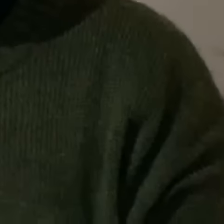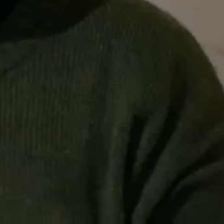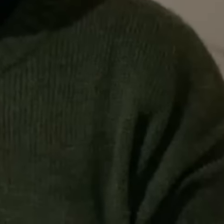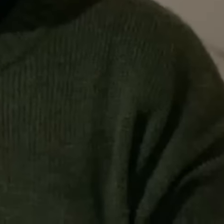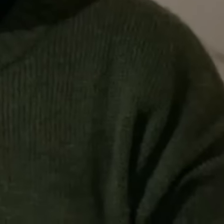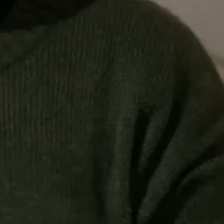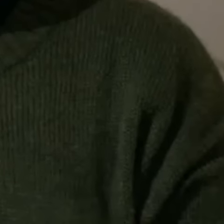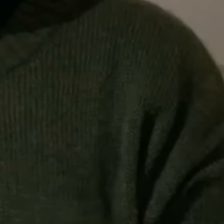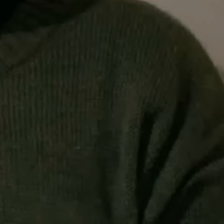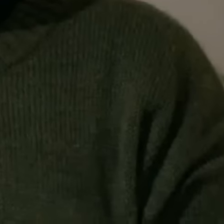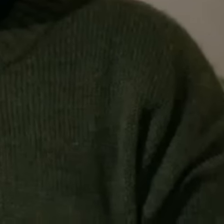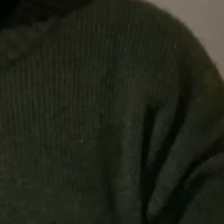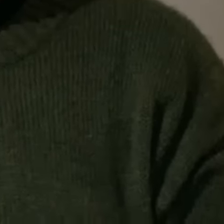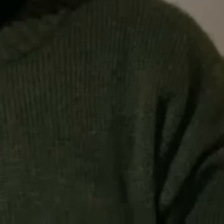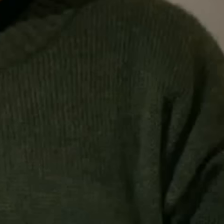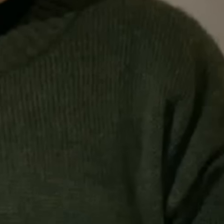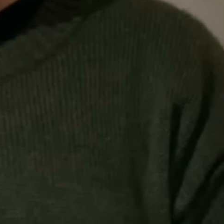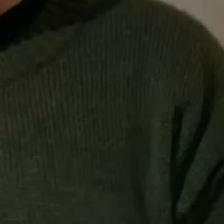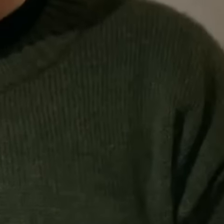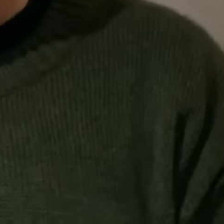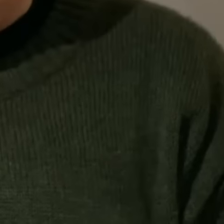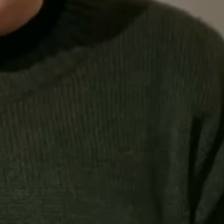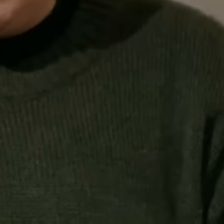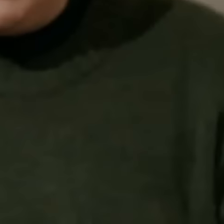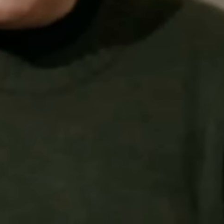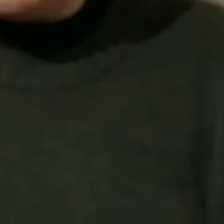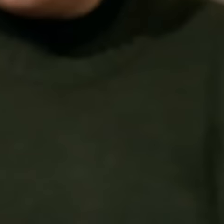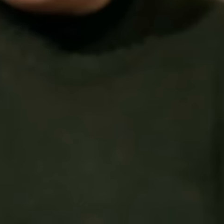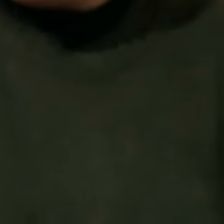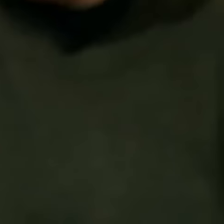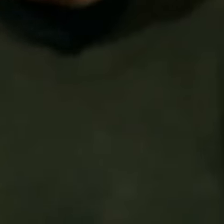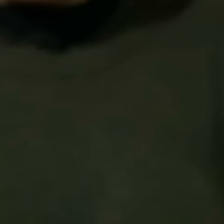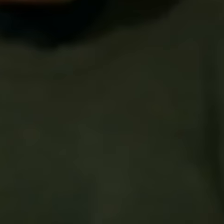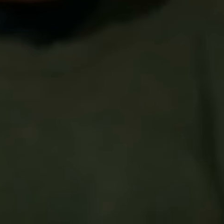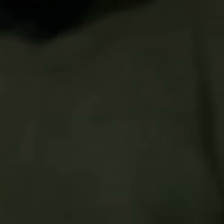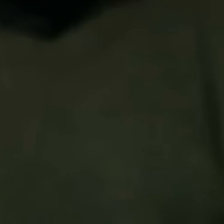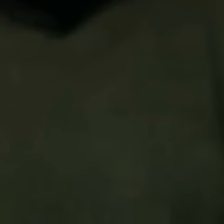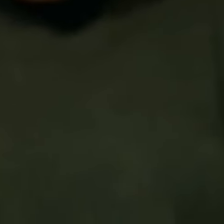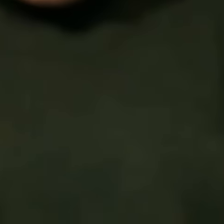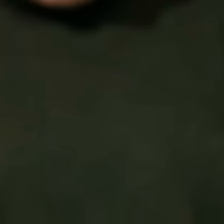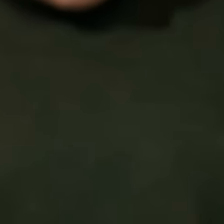Fahriye evde, içi daralmış, yanındaki Sevinç'e bir şey demeden bakıyor.